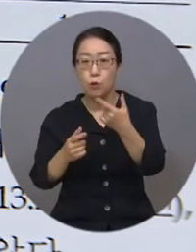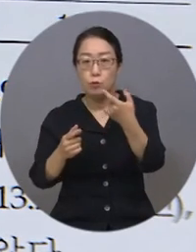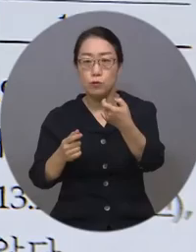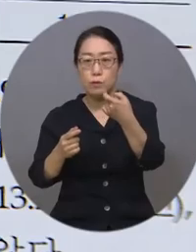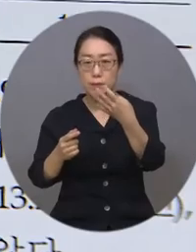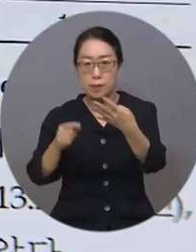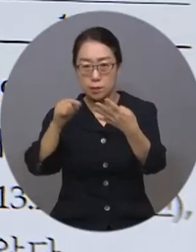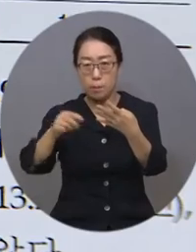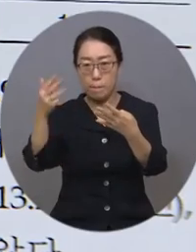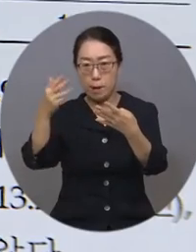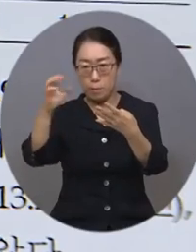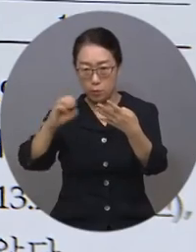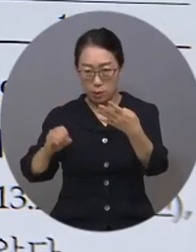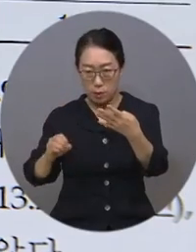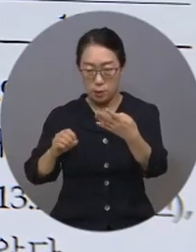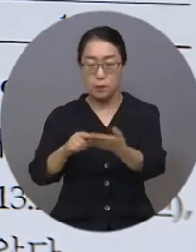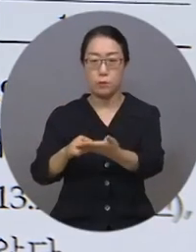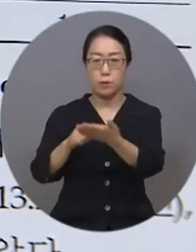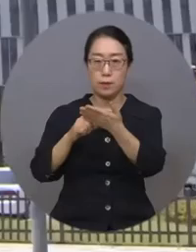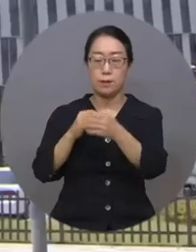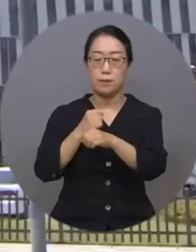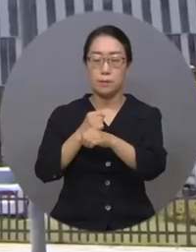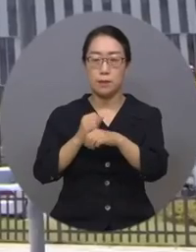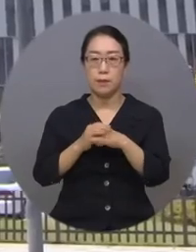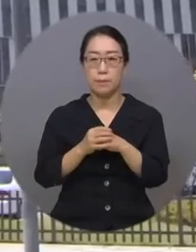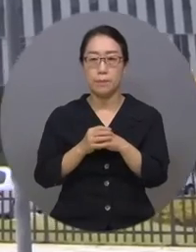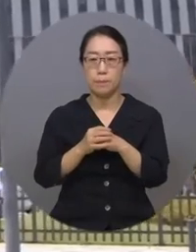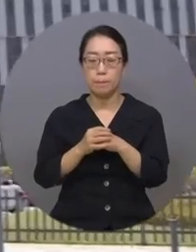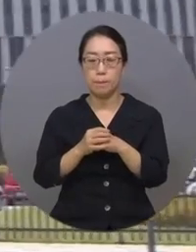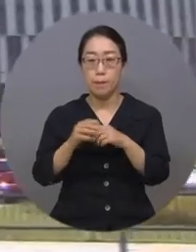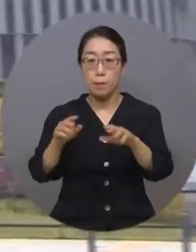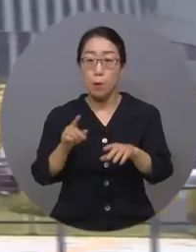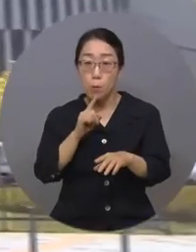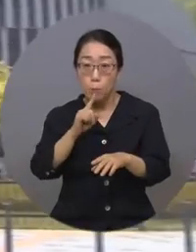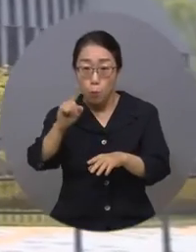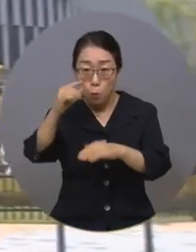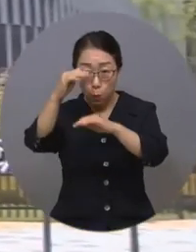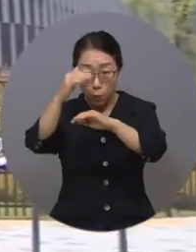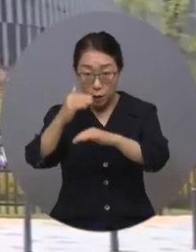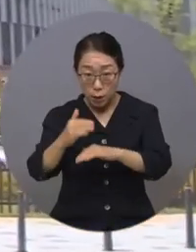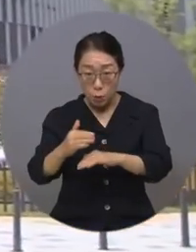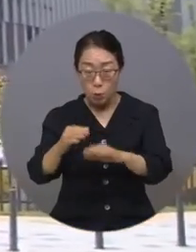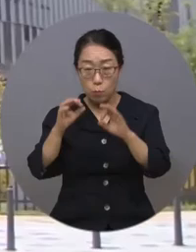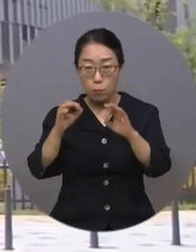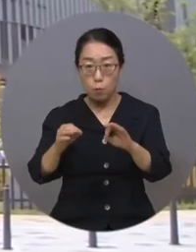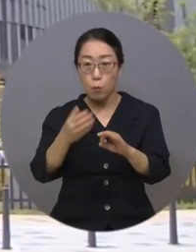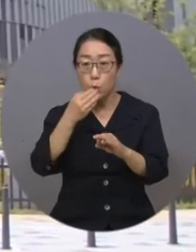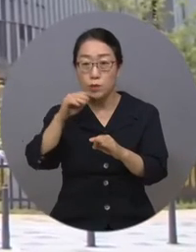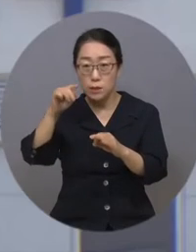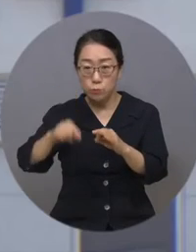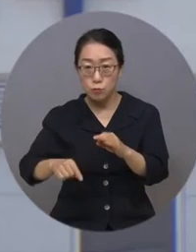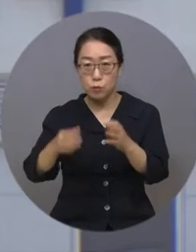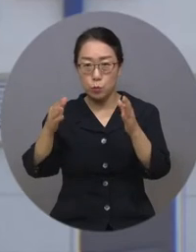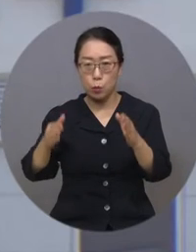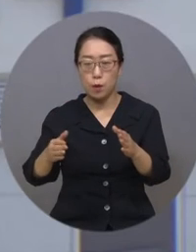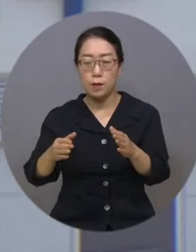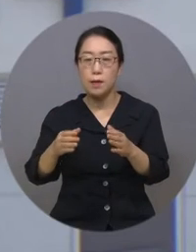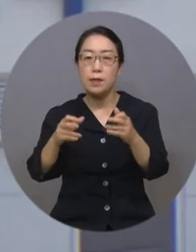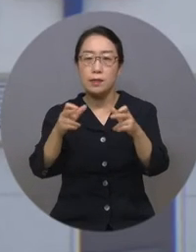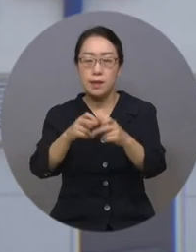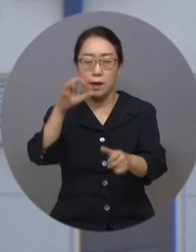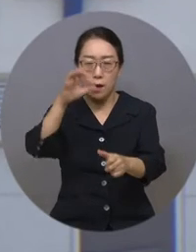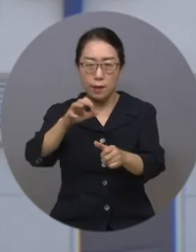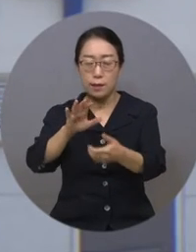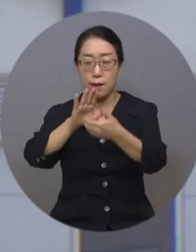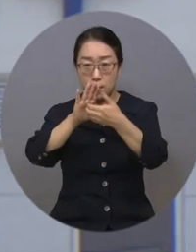64.8% 로 나타났습니다 이번 보고서와 관련해 보건복지부는 그간 장애인 학대 예방